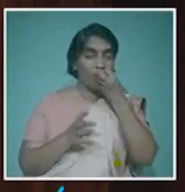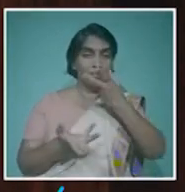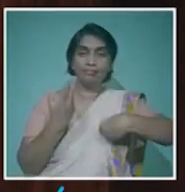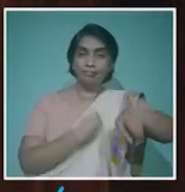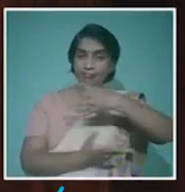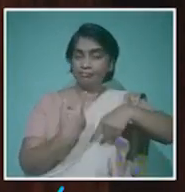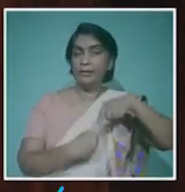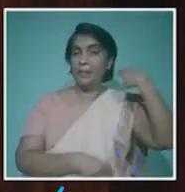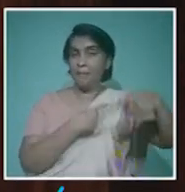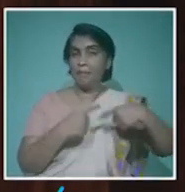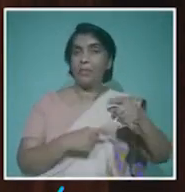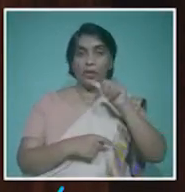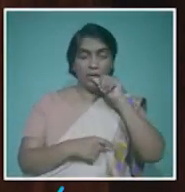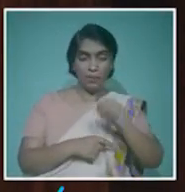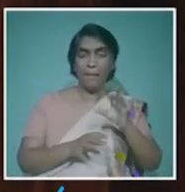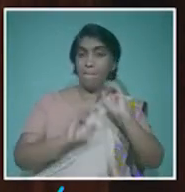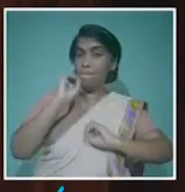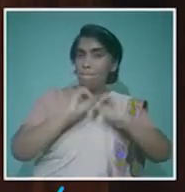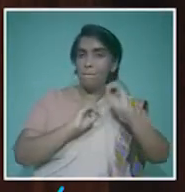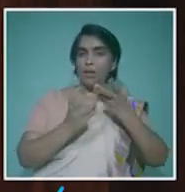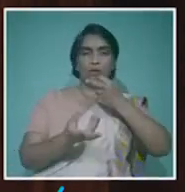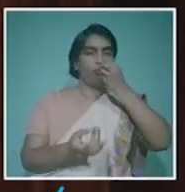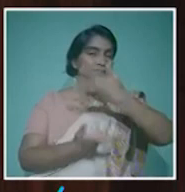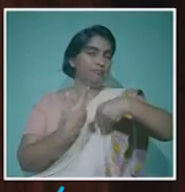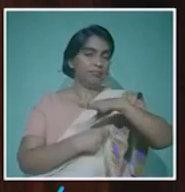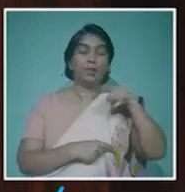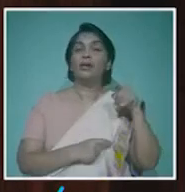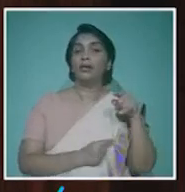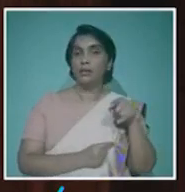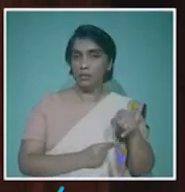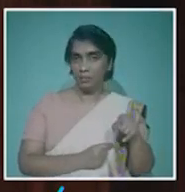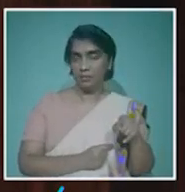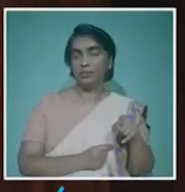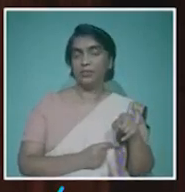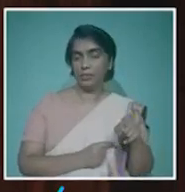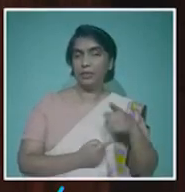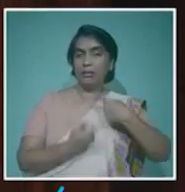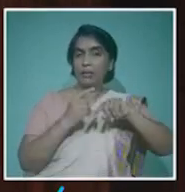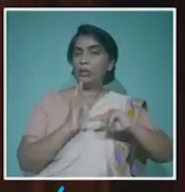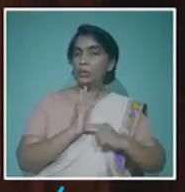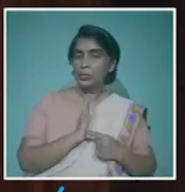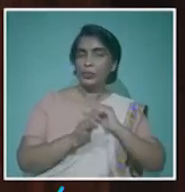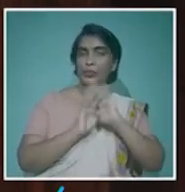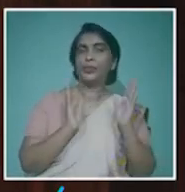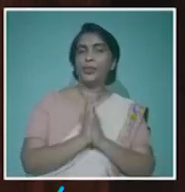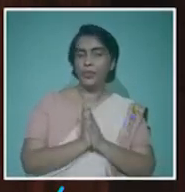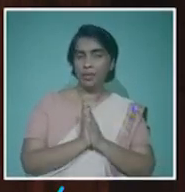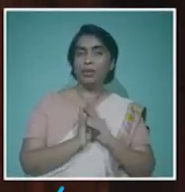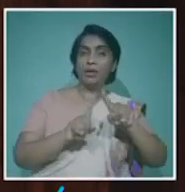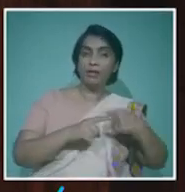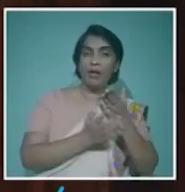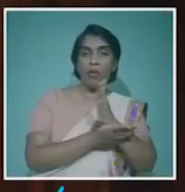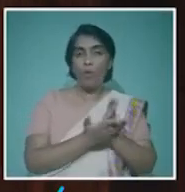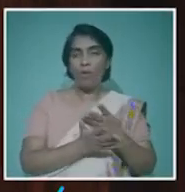ප්‍රධාන යන්ත්‍රය ඒකේ නියම අනුපාතයට ආහාර මිශ්‍ර කළ යුතුයි. ඒ යන්ත්‍රෝපකරණ වලට අමතර